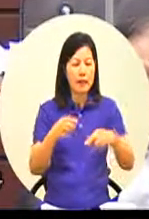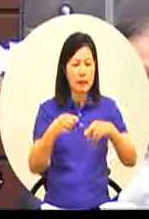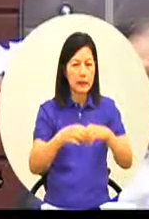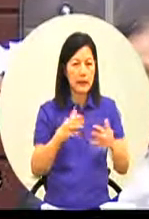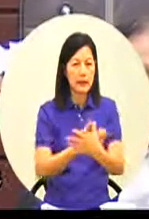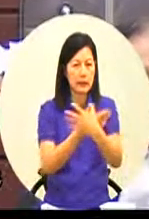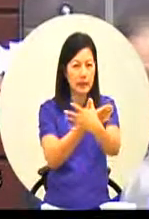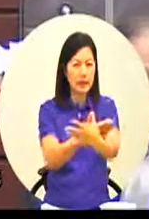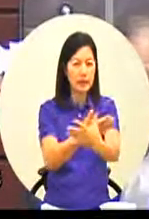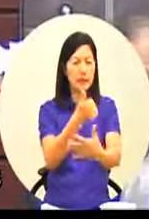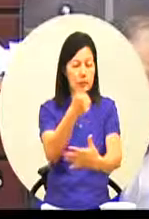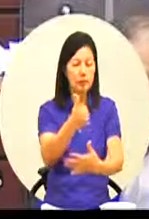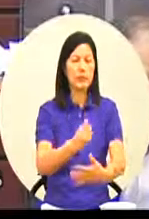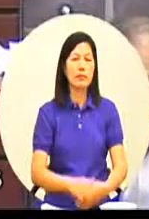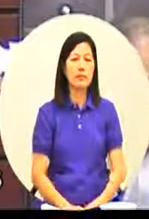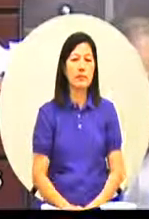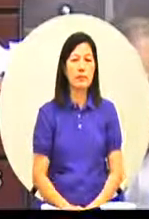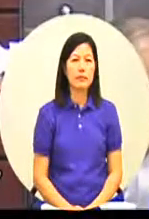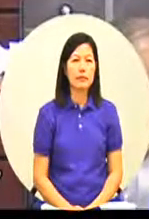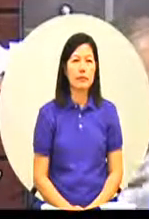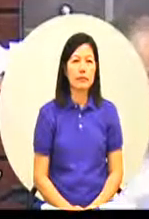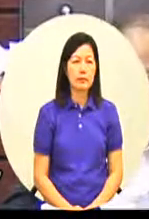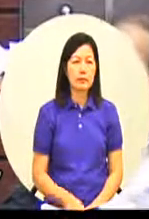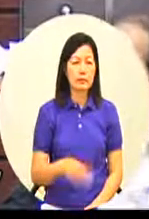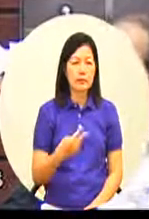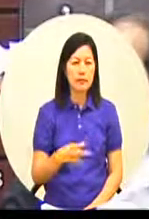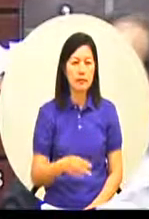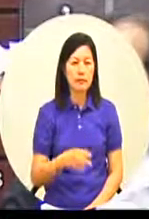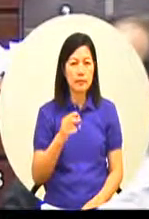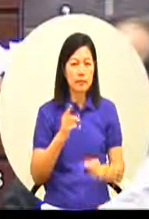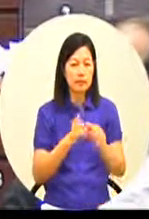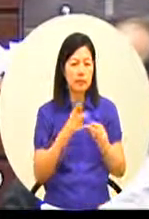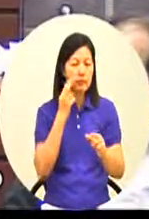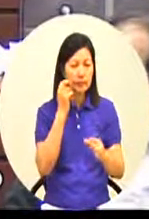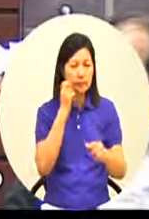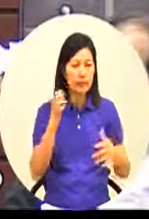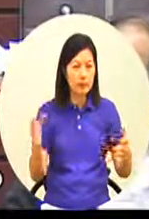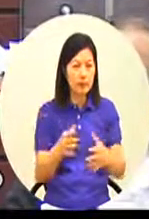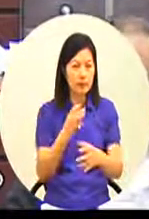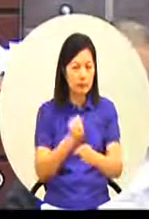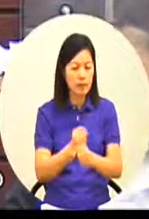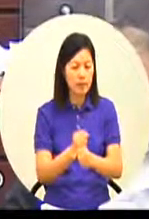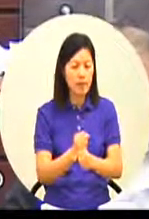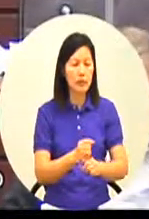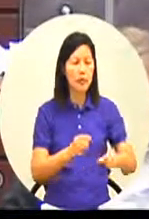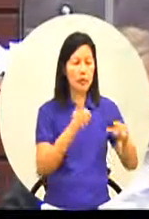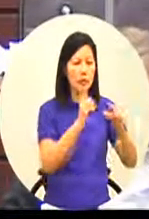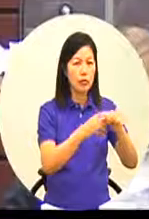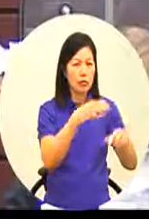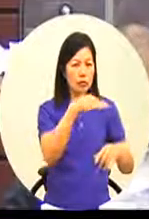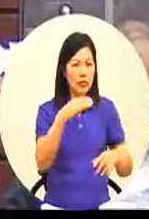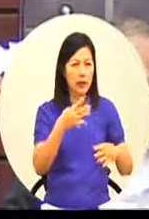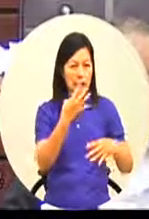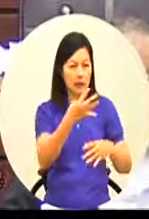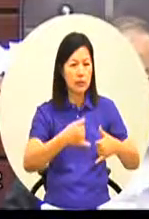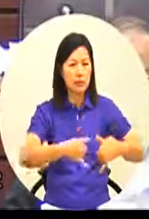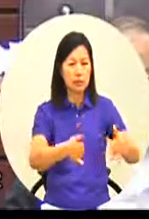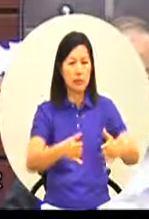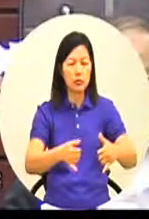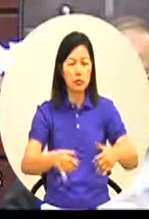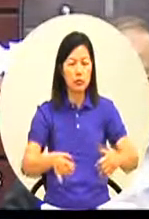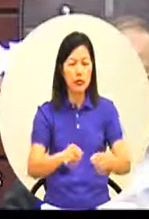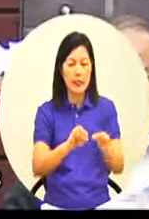另外我们也跟中钢合作什么呢？就是咱为中山四路向南，不管是沿海一